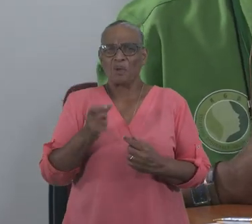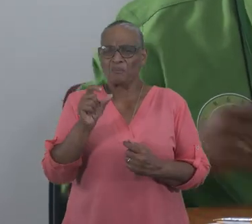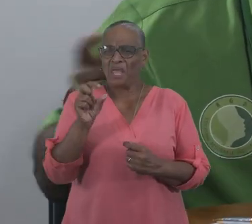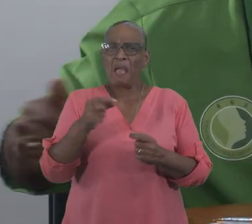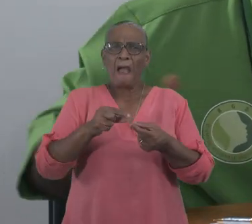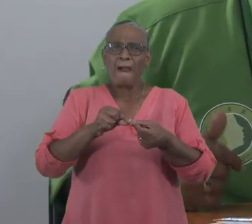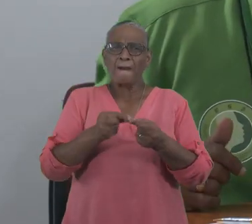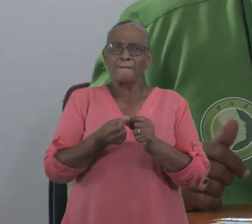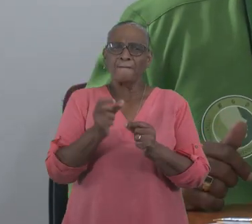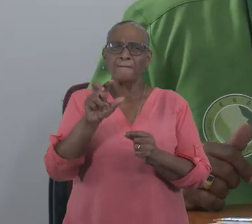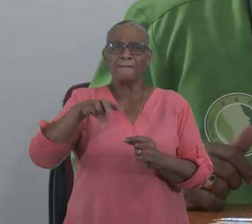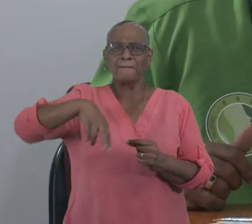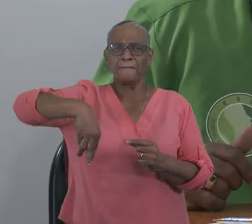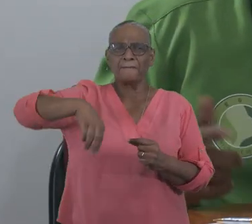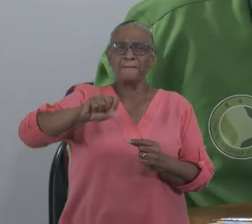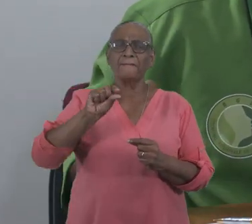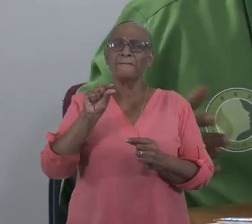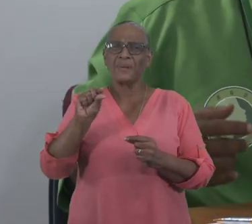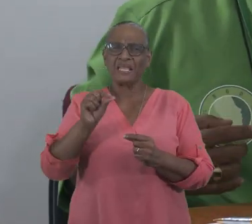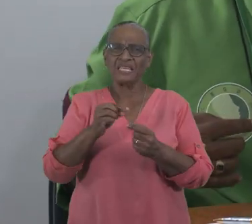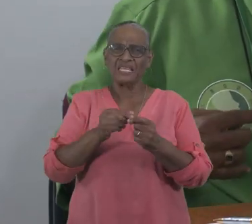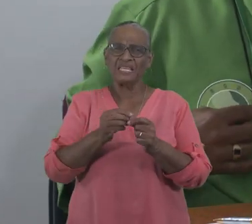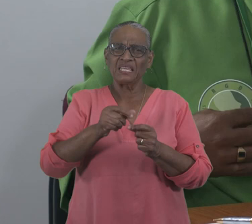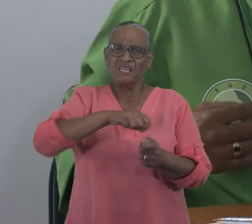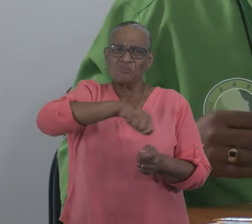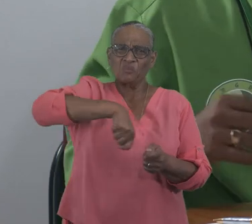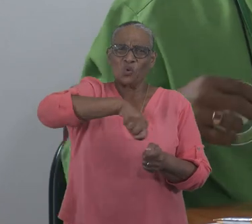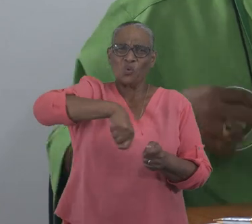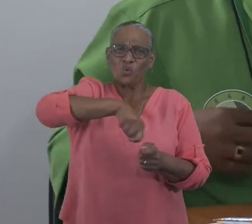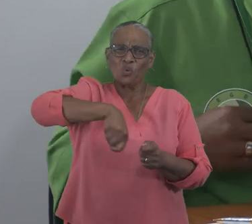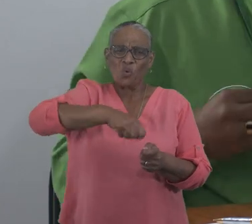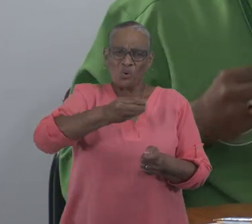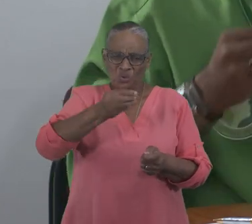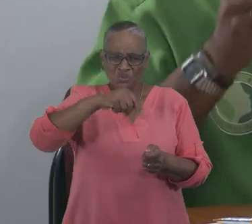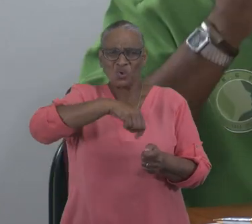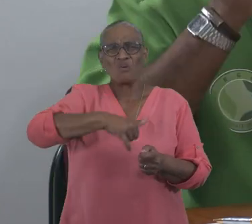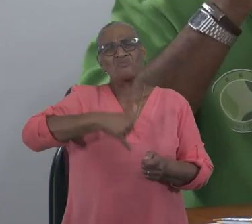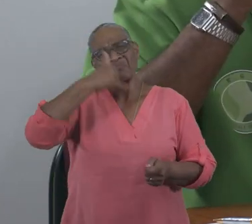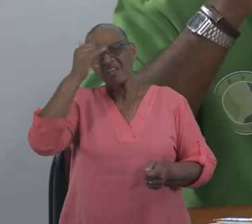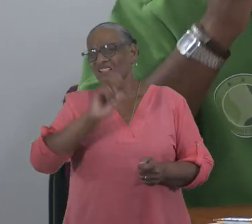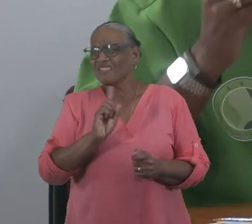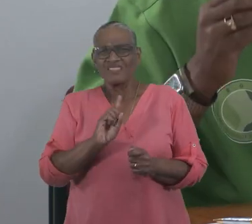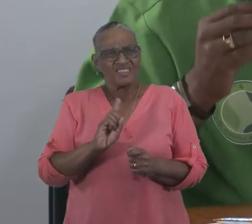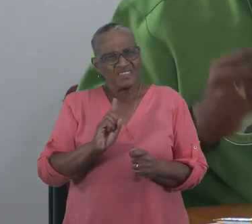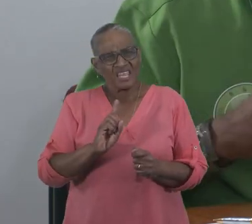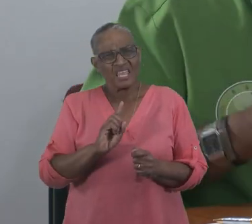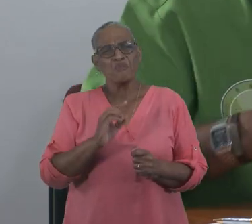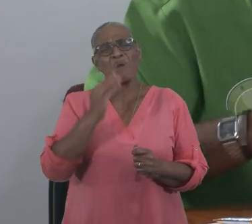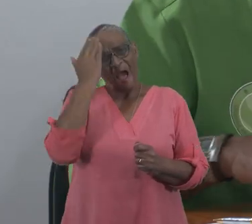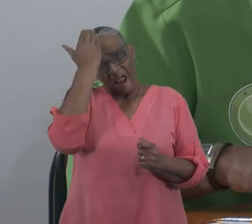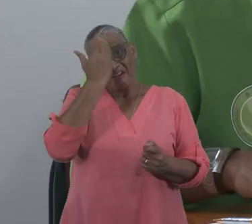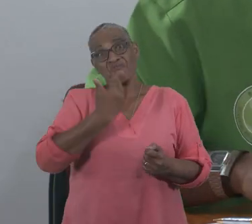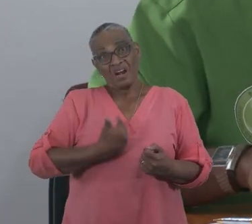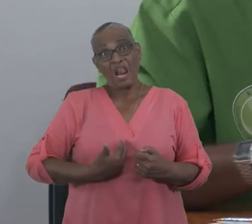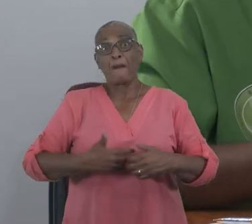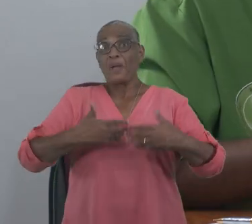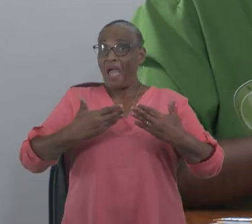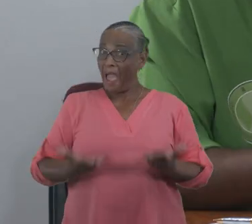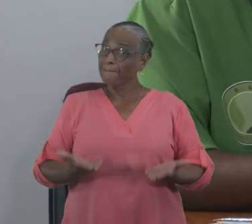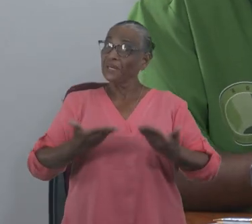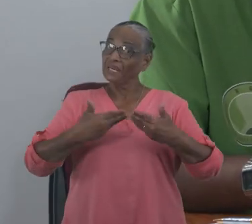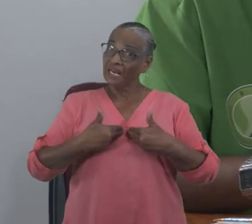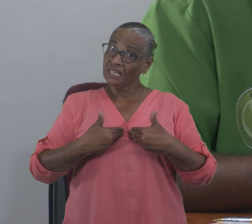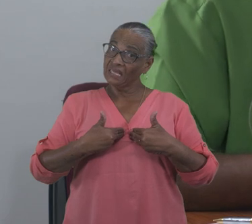naar 56 magie blok de gebruik. Dat misap toe. Nou, ik tak en toe, ook toe. Maar even kies aan beroerte toch?